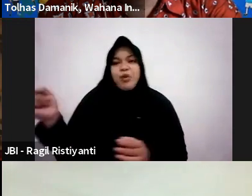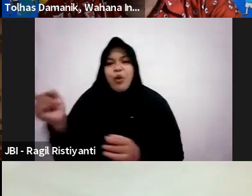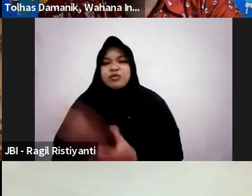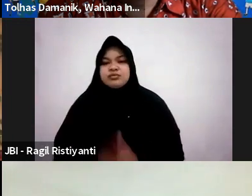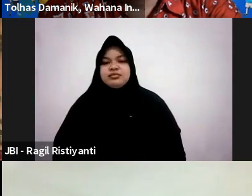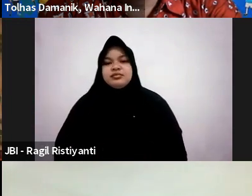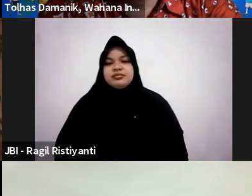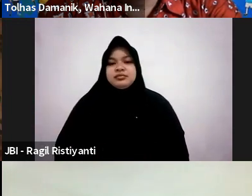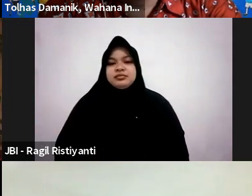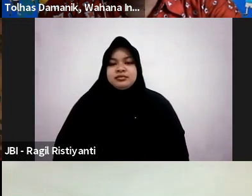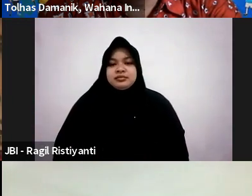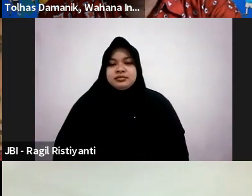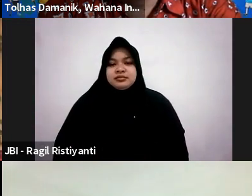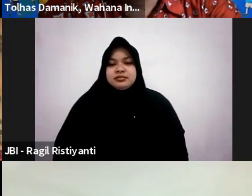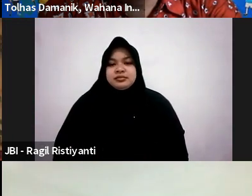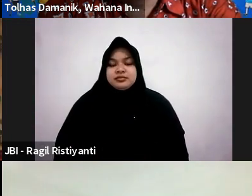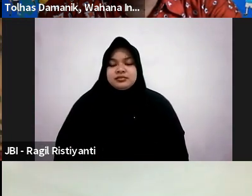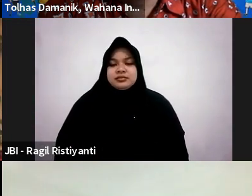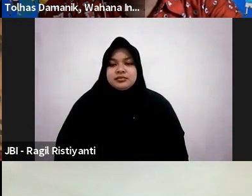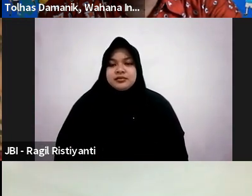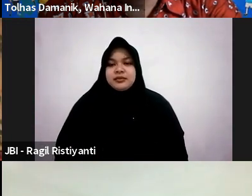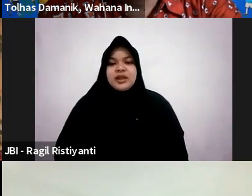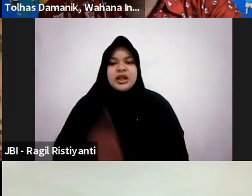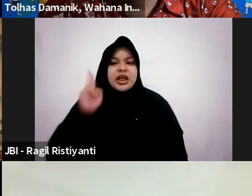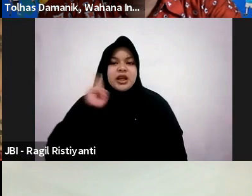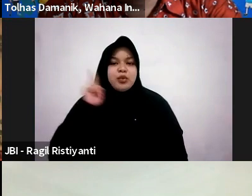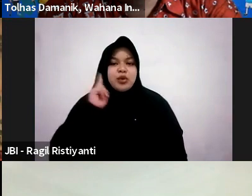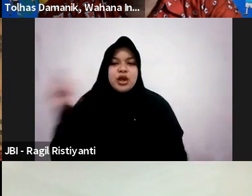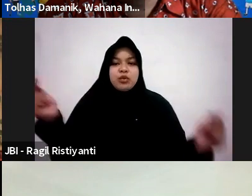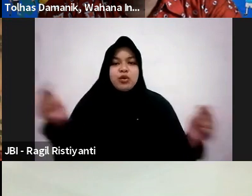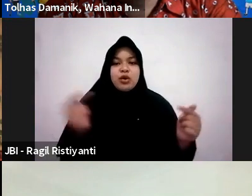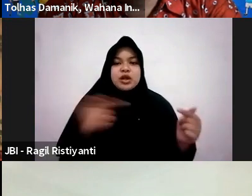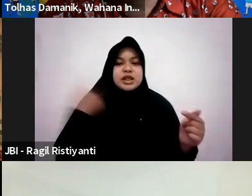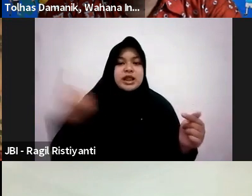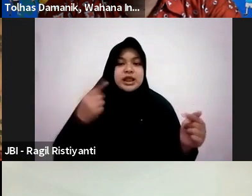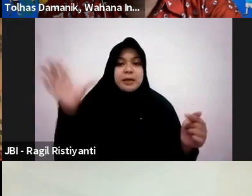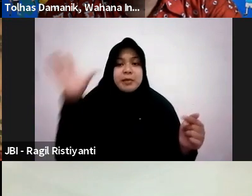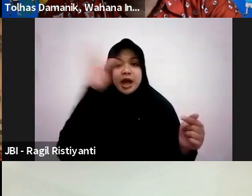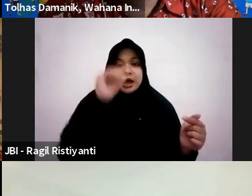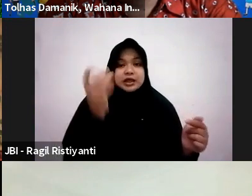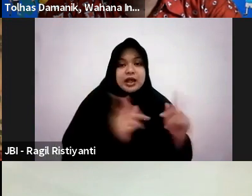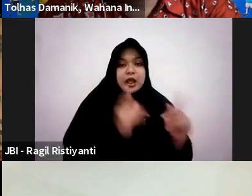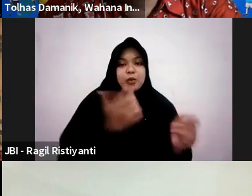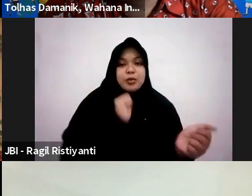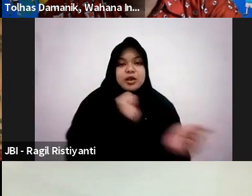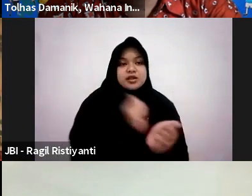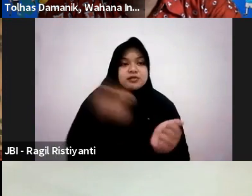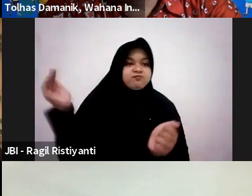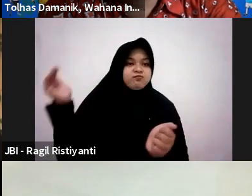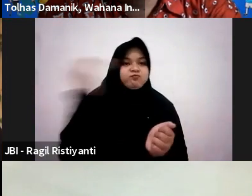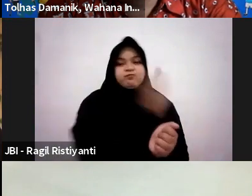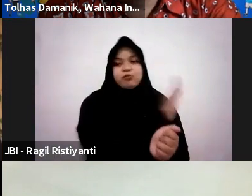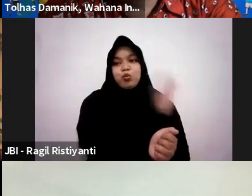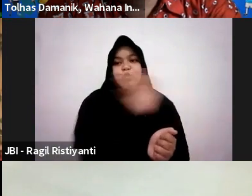ada D itu Katakana tinggal di Bogor Jadi Ibunya to commit Setiap hari kalau mau bekerja kayak gitu ah